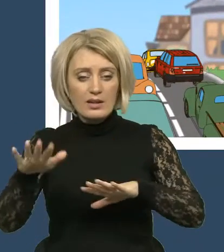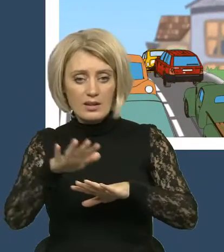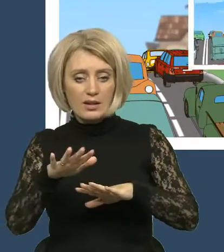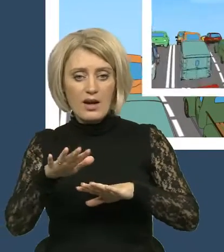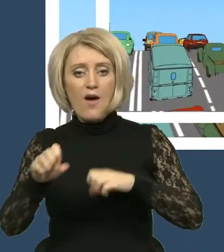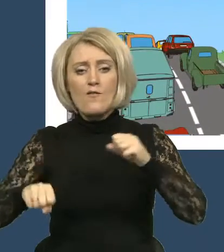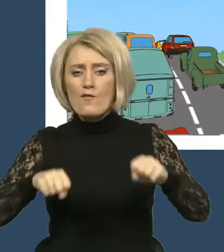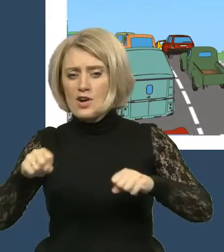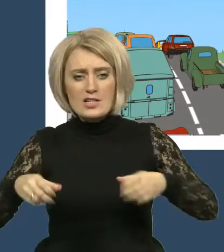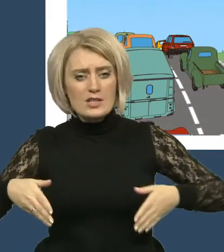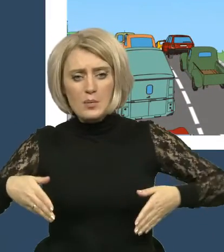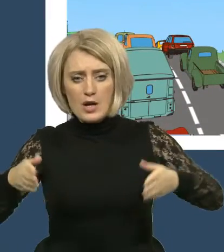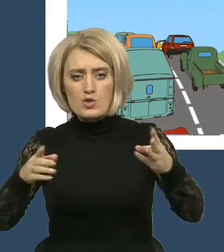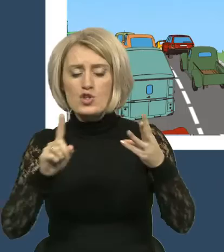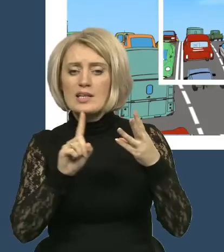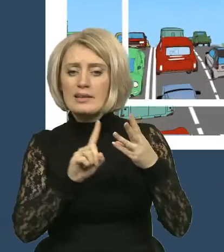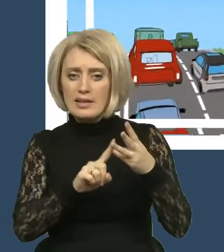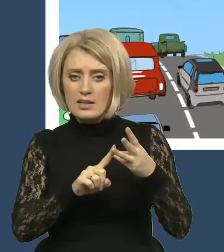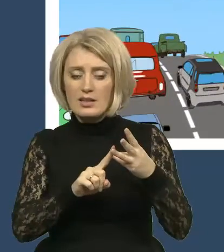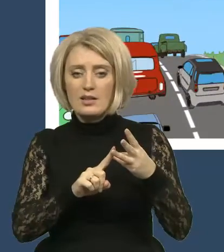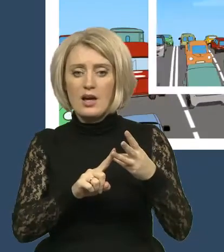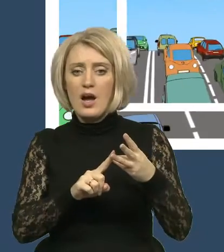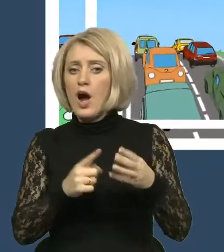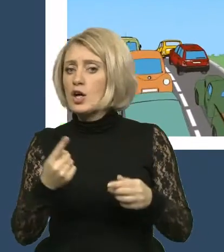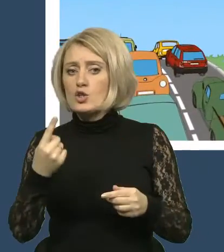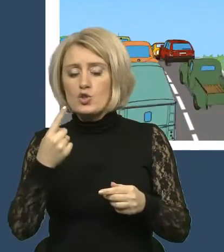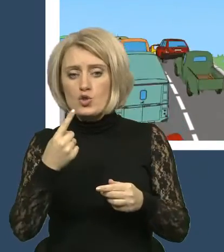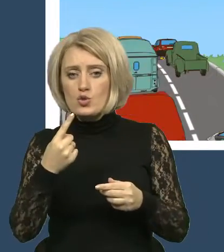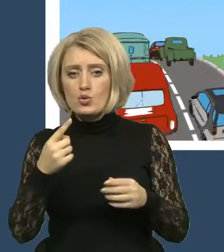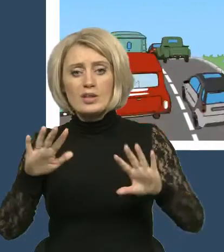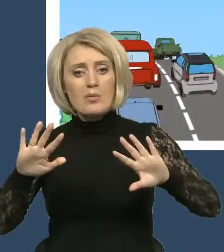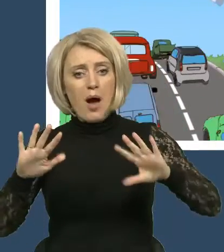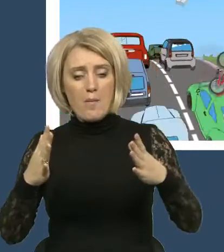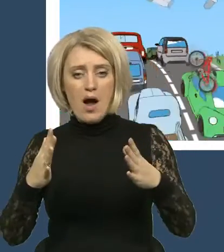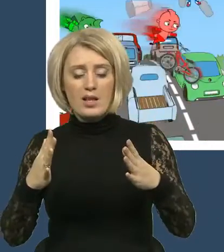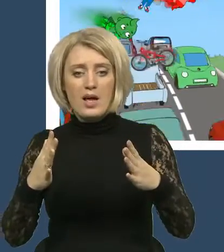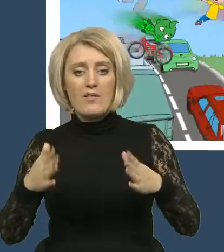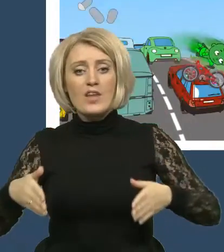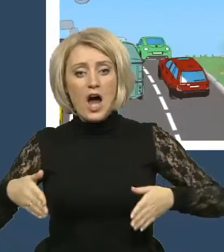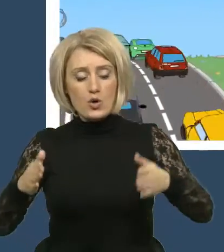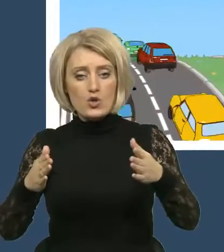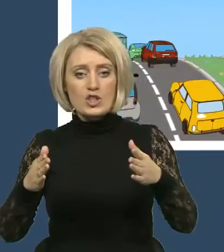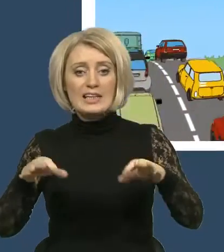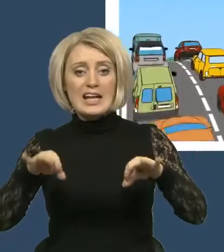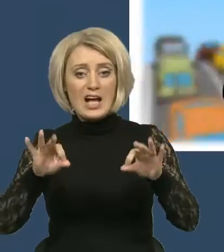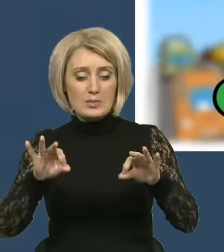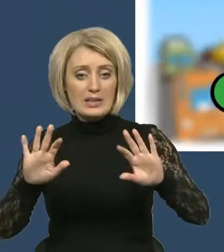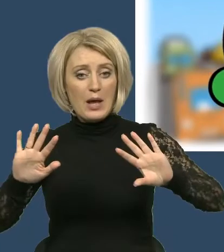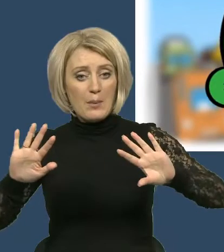Вылетела на проезжую часть. Три. И чуть не попала в